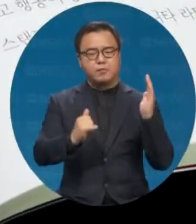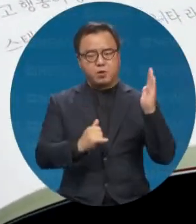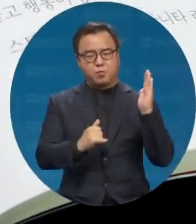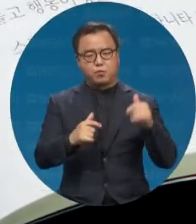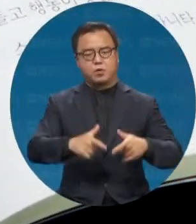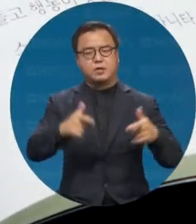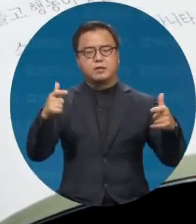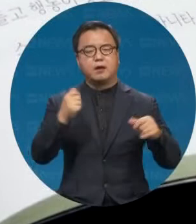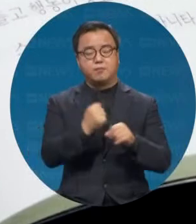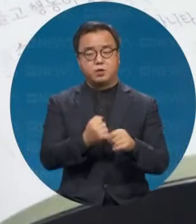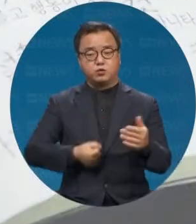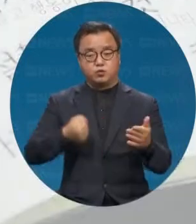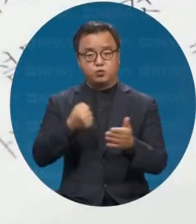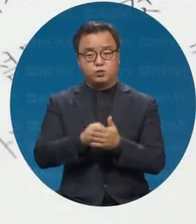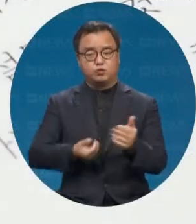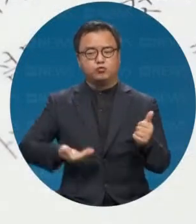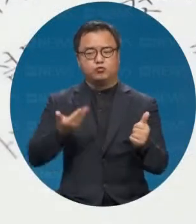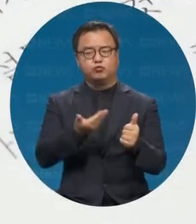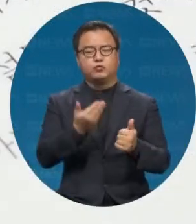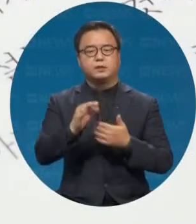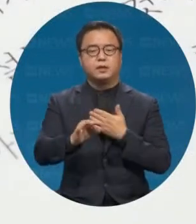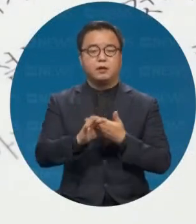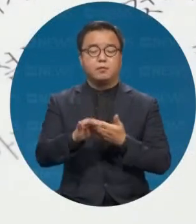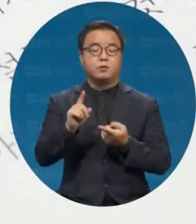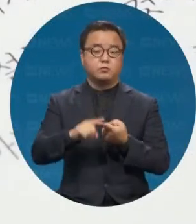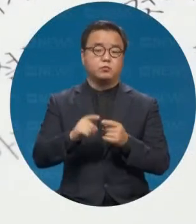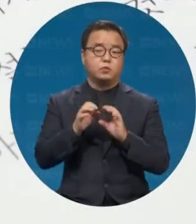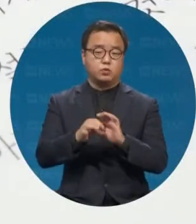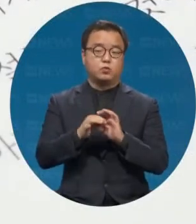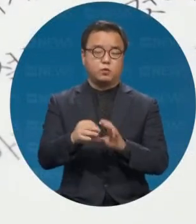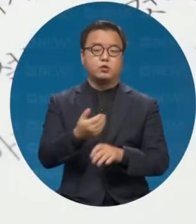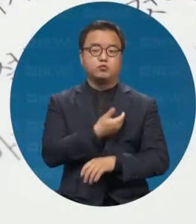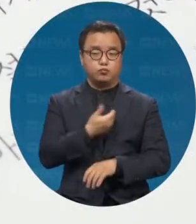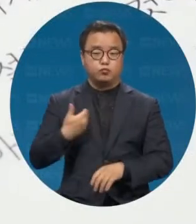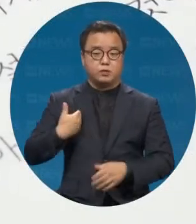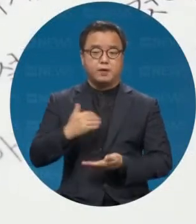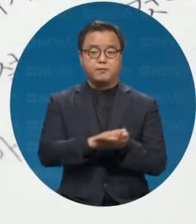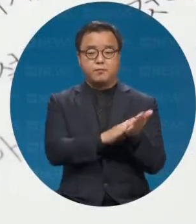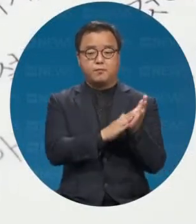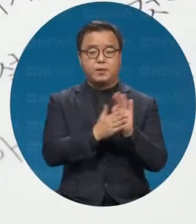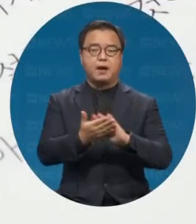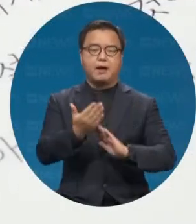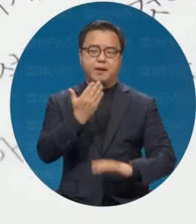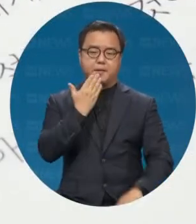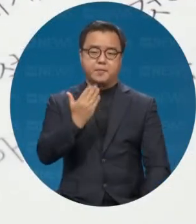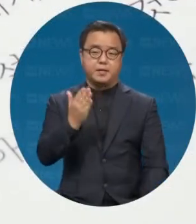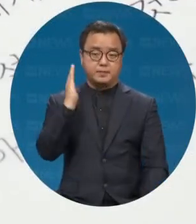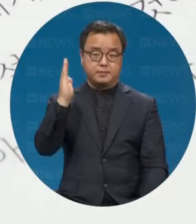용기를 준다면 그것으로도 충분한 변화를 만들어낼 수 있다고 전합니다.